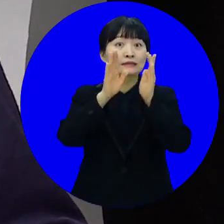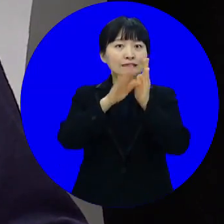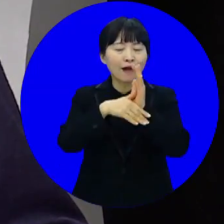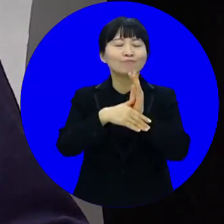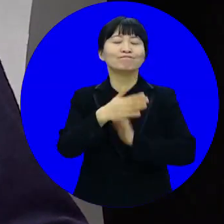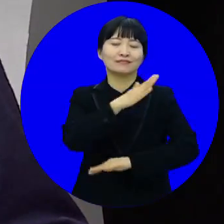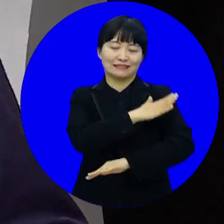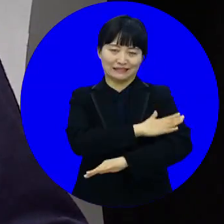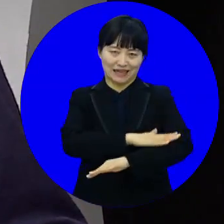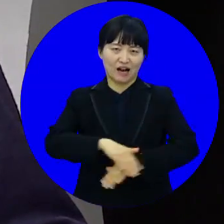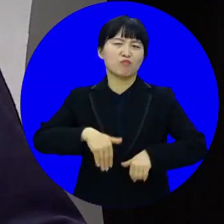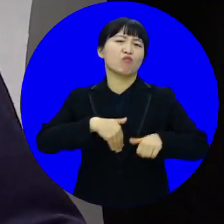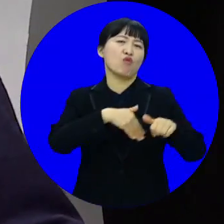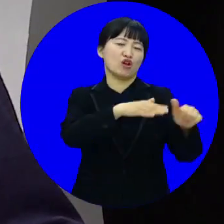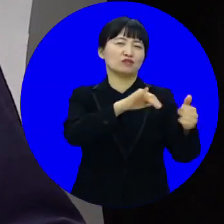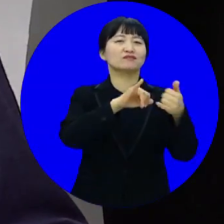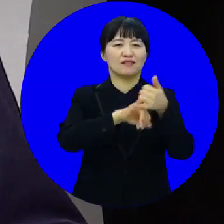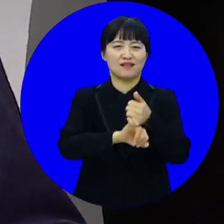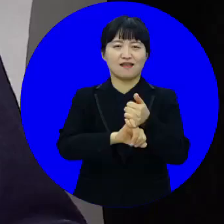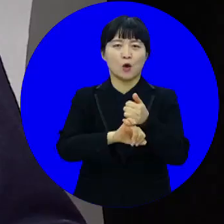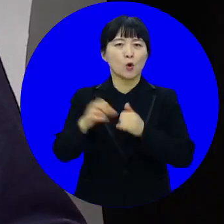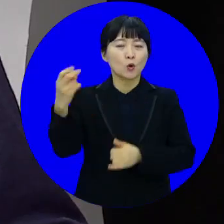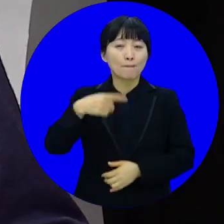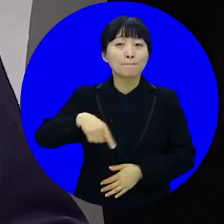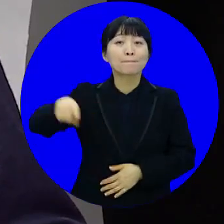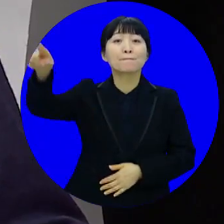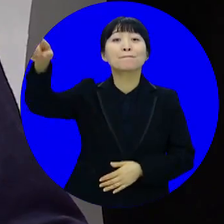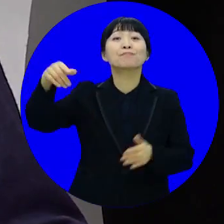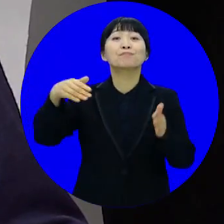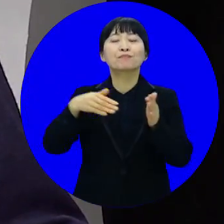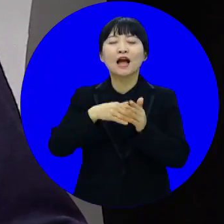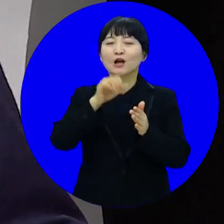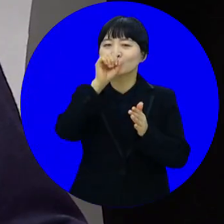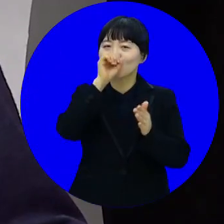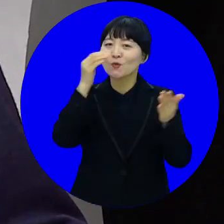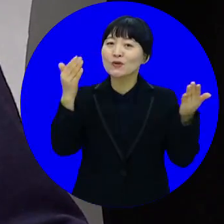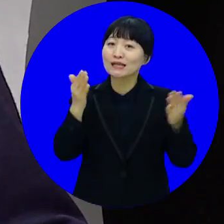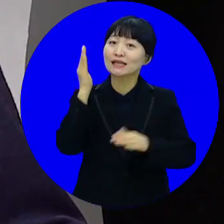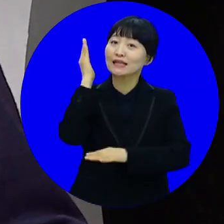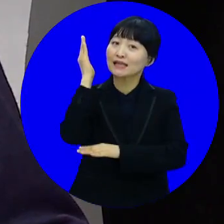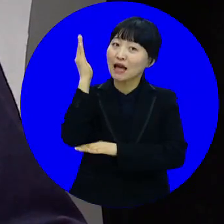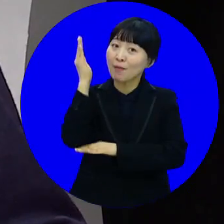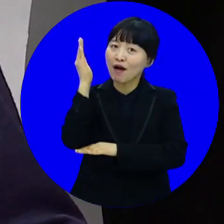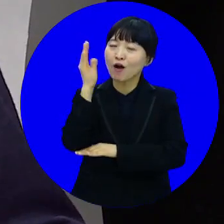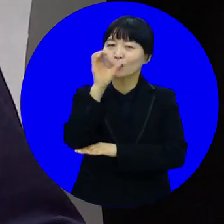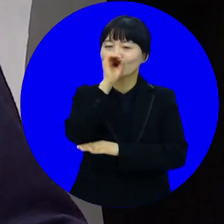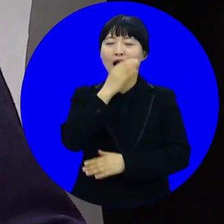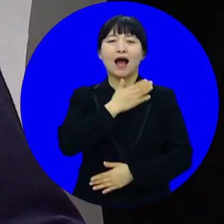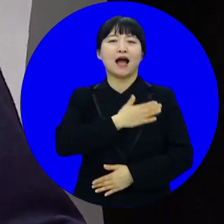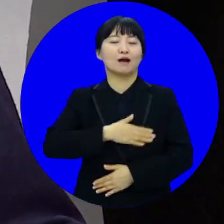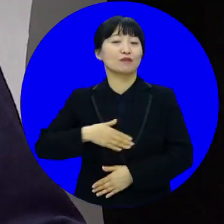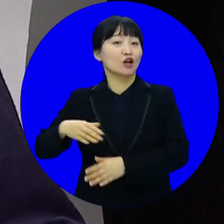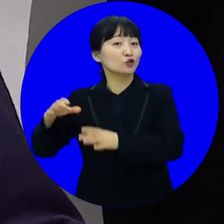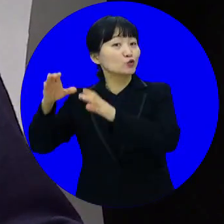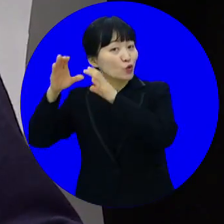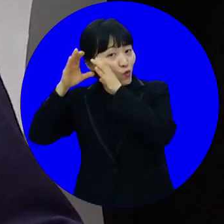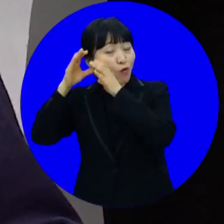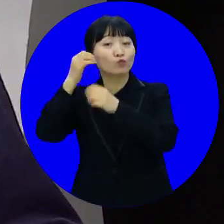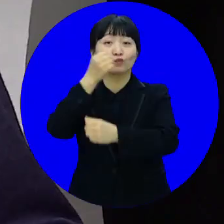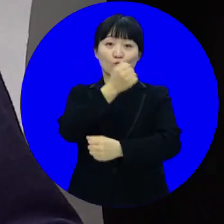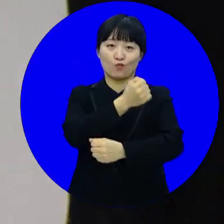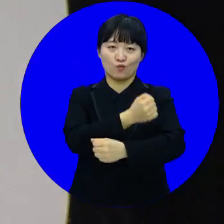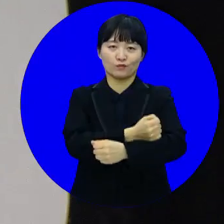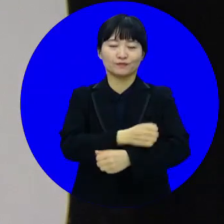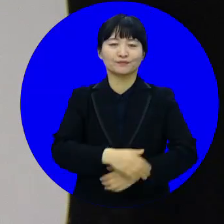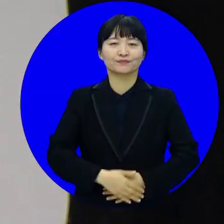됩니다. 또 다녀와서 아이가 좋았던 일들을 얘기하면 좋은 감정으로 들어줘야